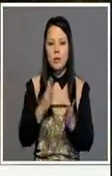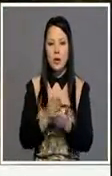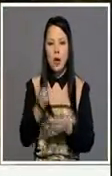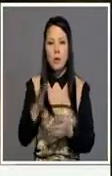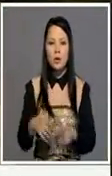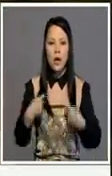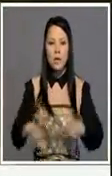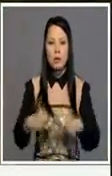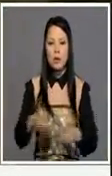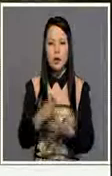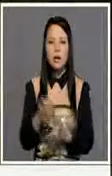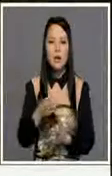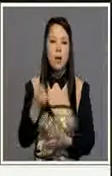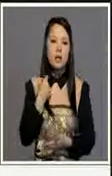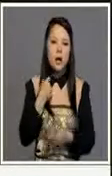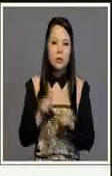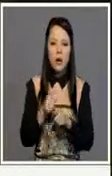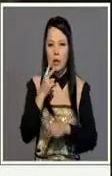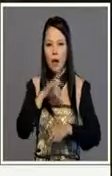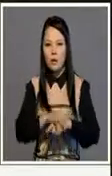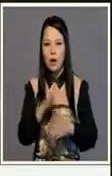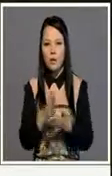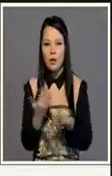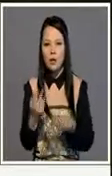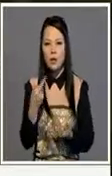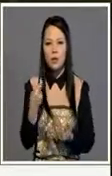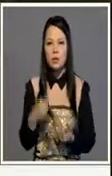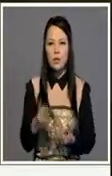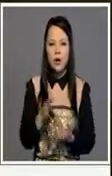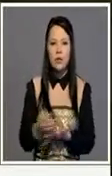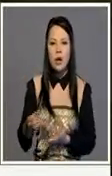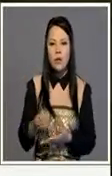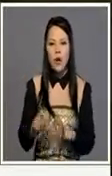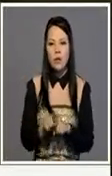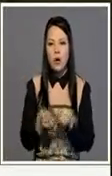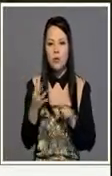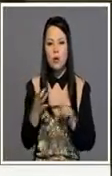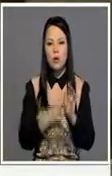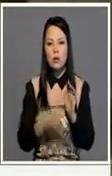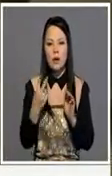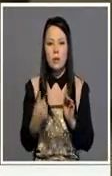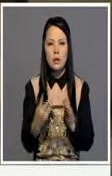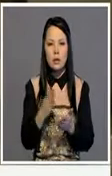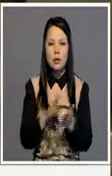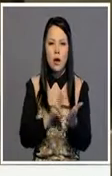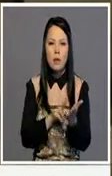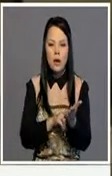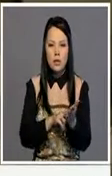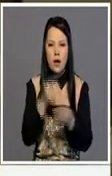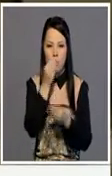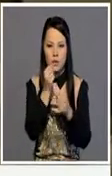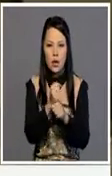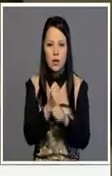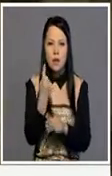белгілі маркалы спирттік өнімдер тәркіленсе, екіншісінен 220-дан астам ішімдік, 491 жалған акциздік маркалар және 1 литр